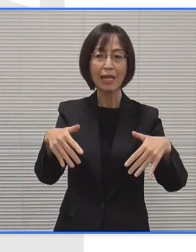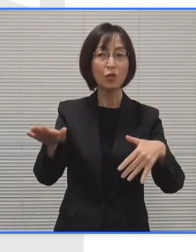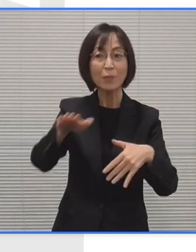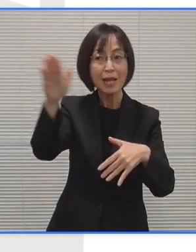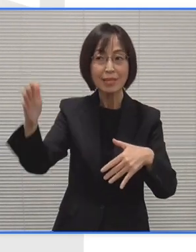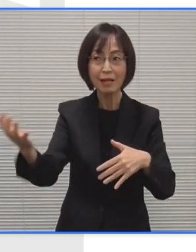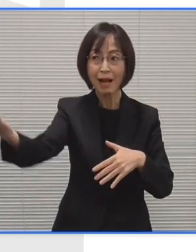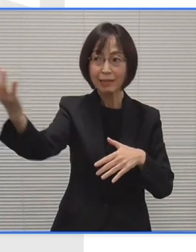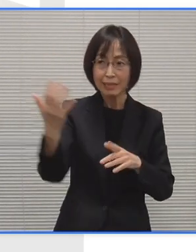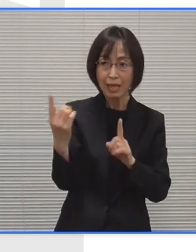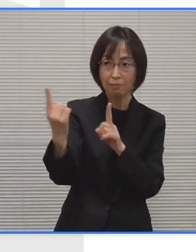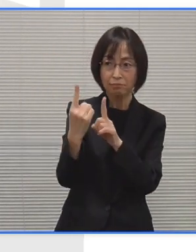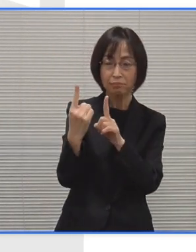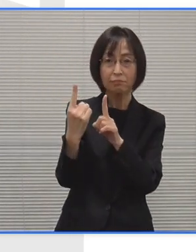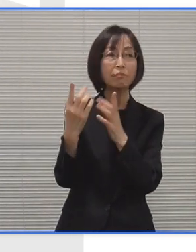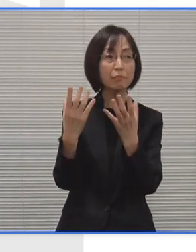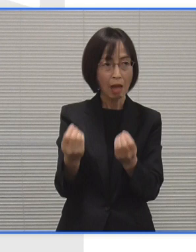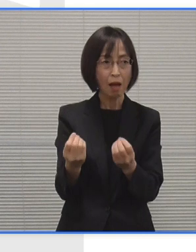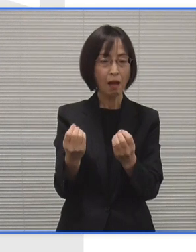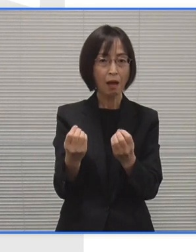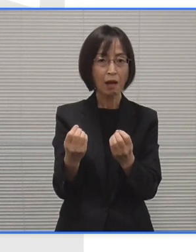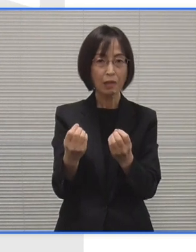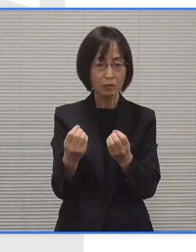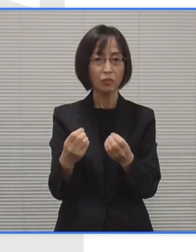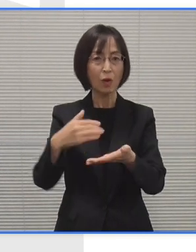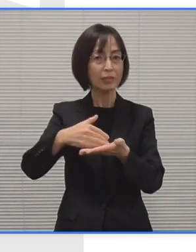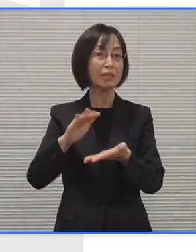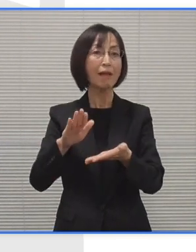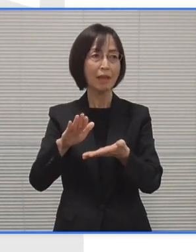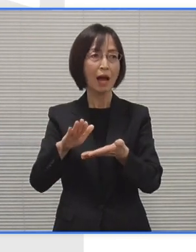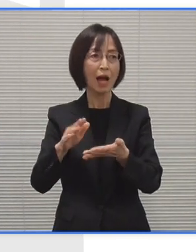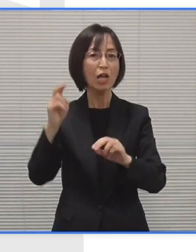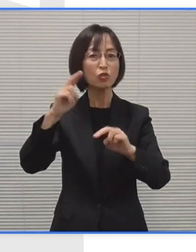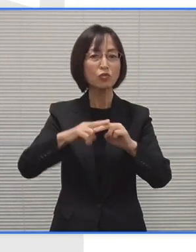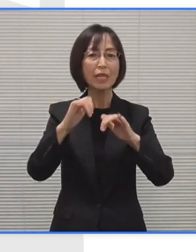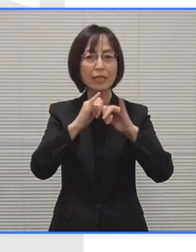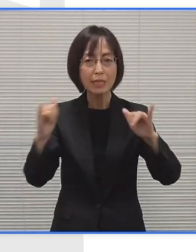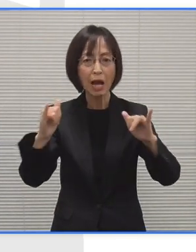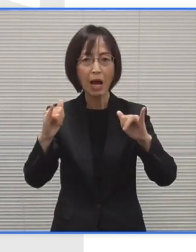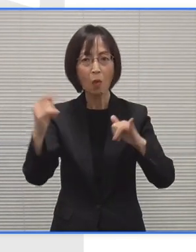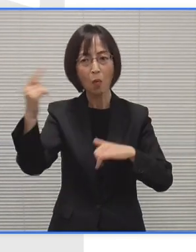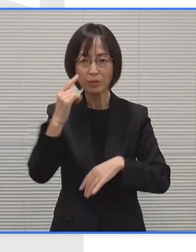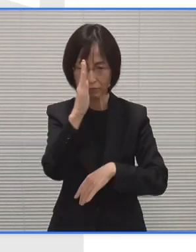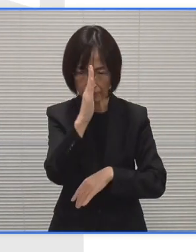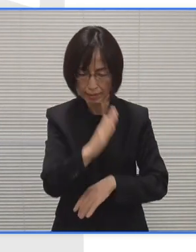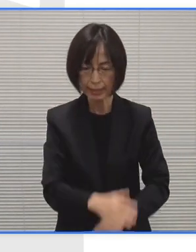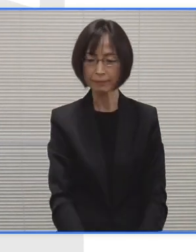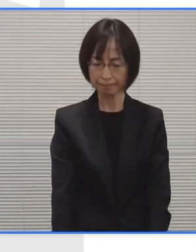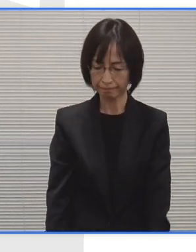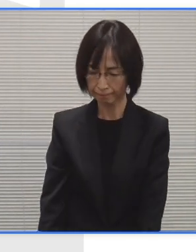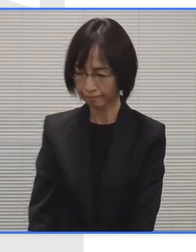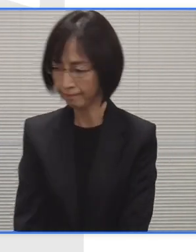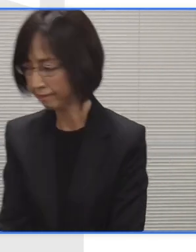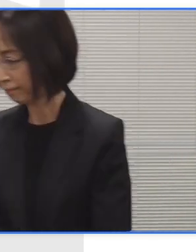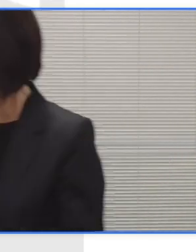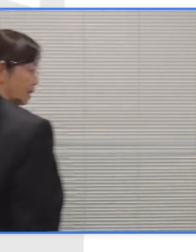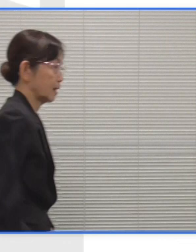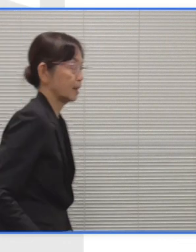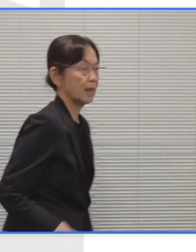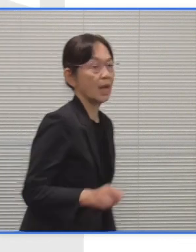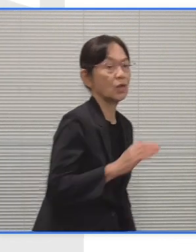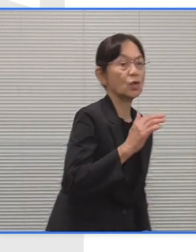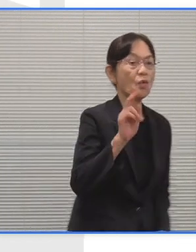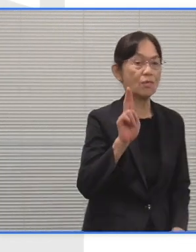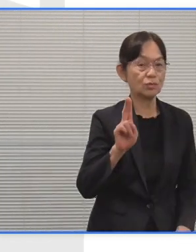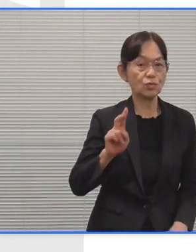ったということなんですけれども、出席者を改めて教えていただけますでしょうか？ はい、総合政府さんからはです